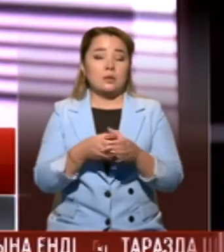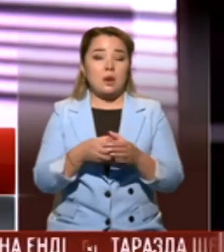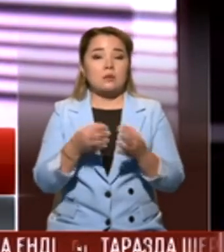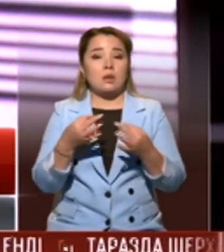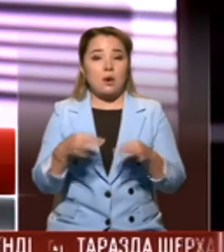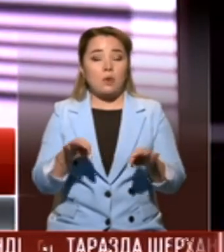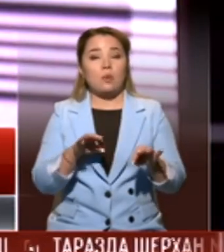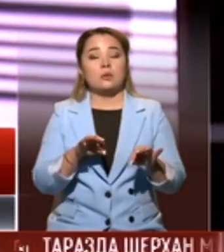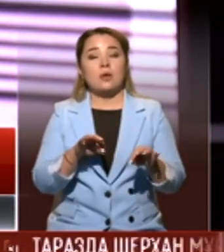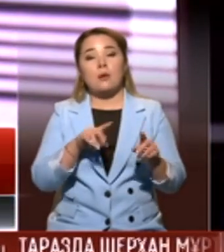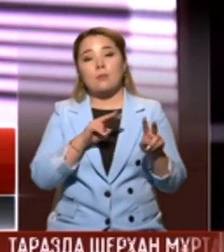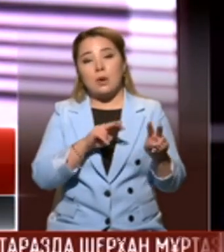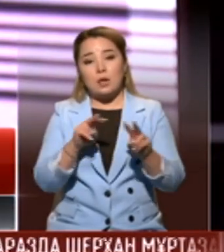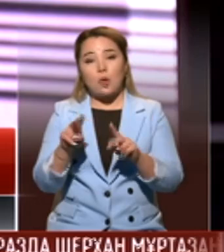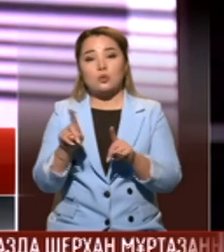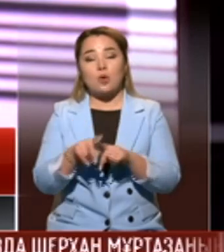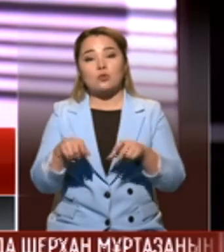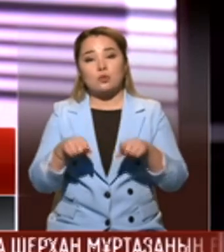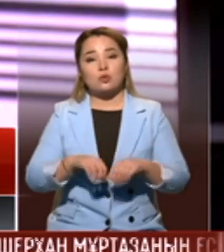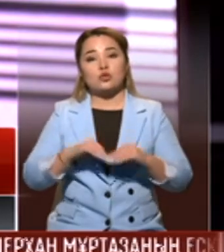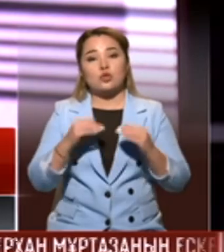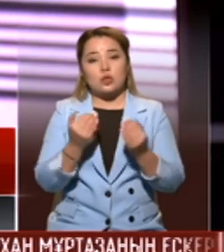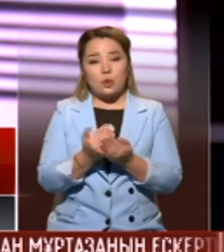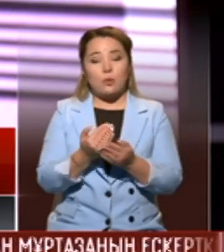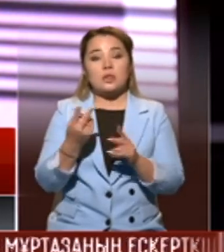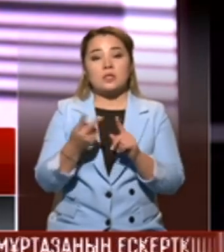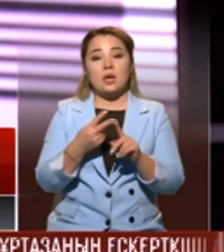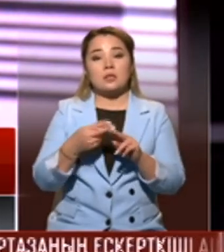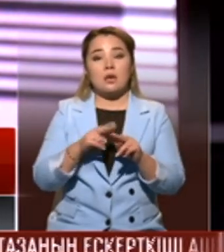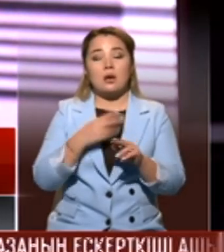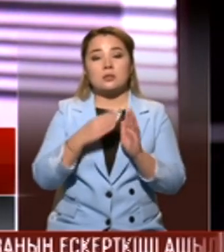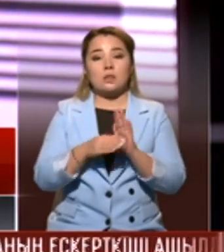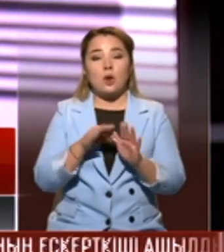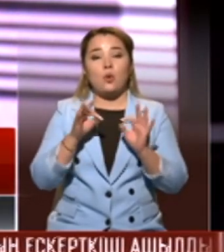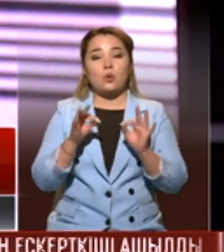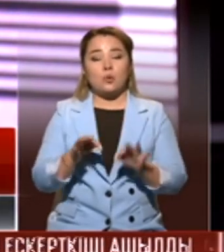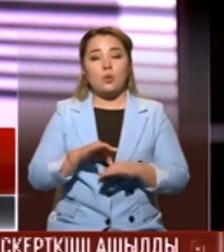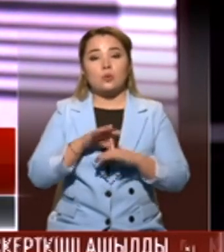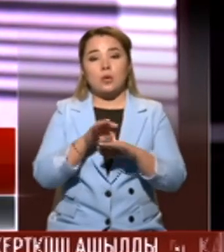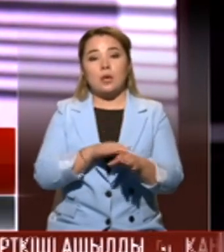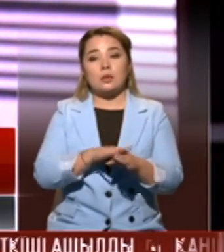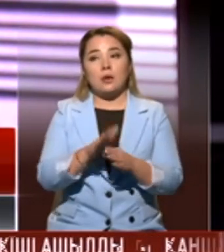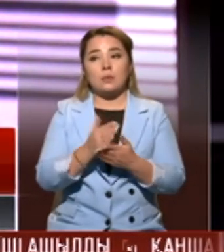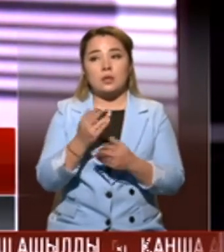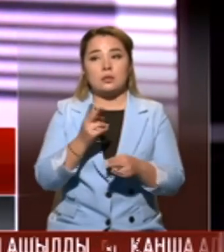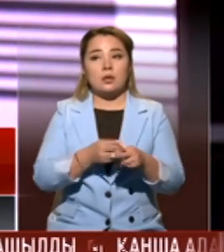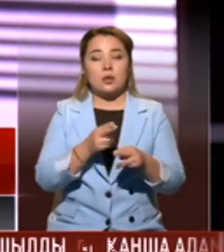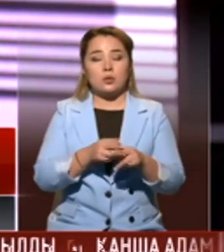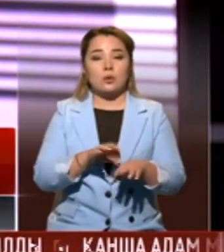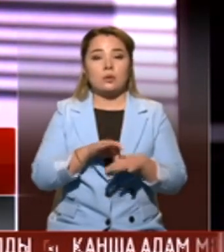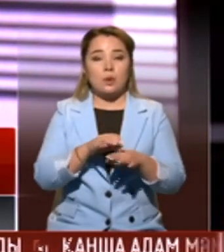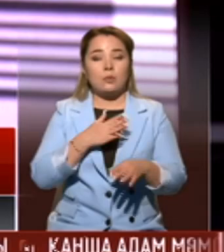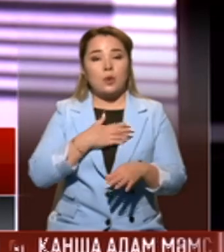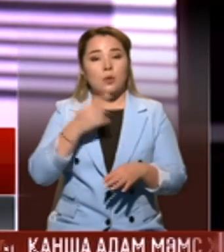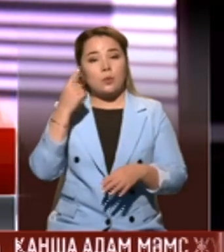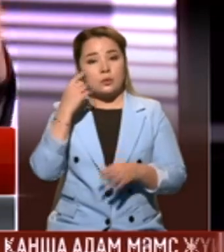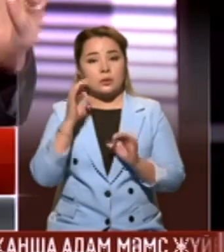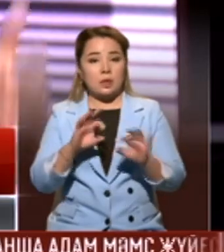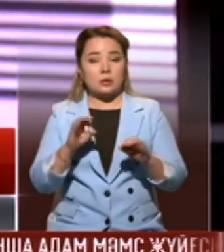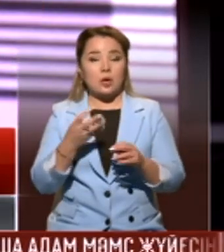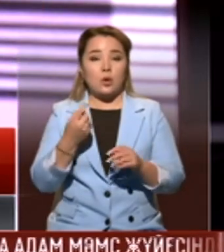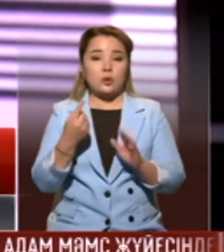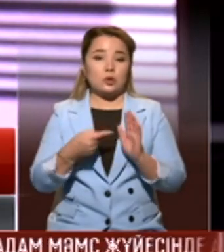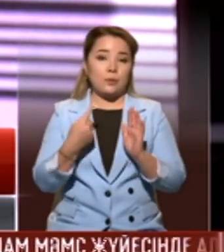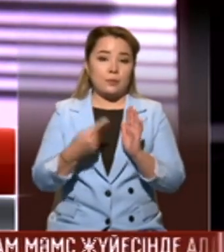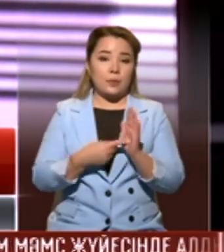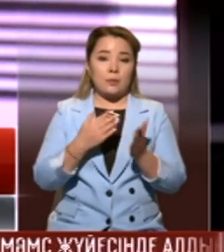тәуелсіз байқаушылардың құқығын шектеу біріншіден, екіншіден сайлаудың әділ өтуіне бір кедергілер жасады деп өз басым ойлаймын да. Және тағы бір